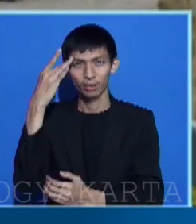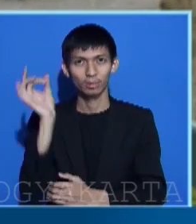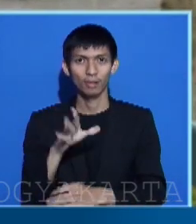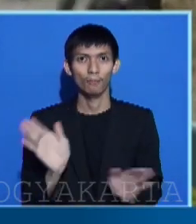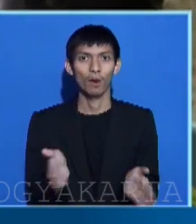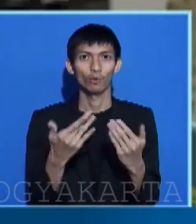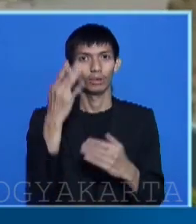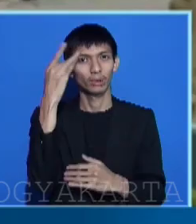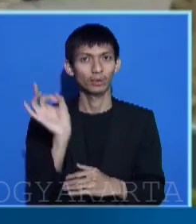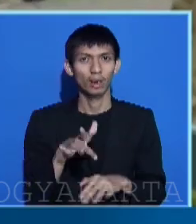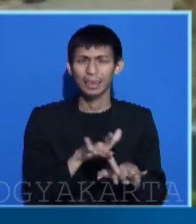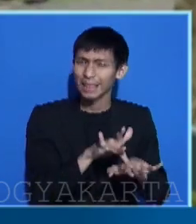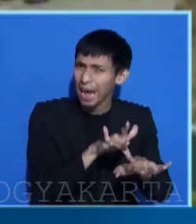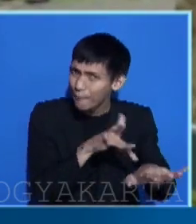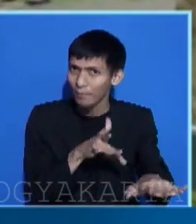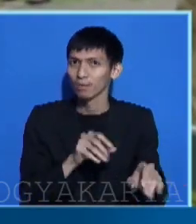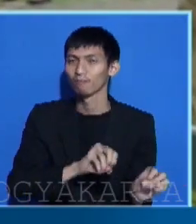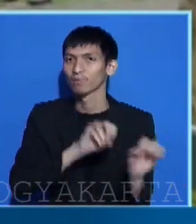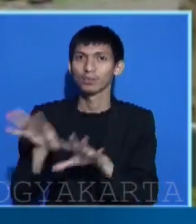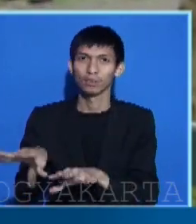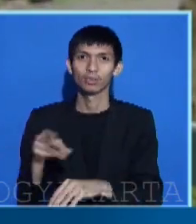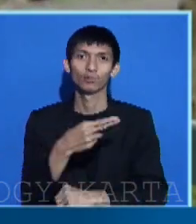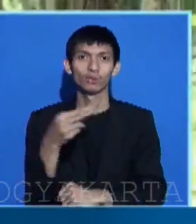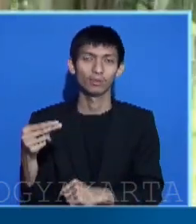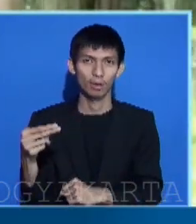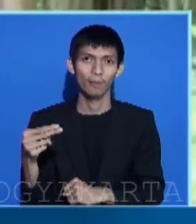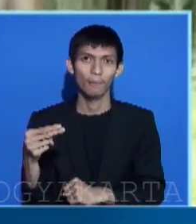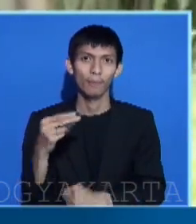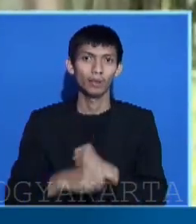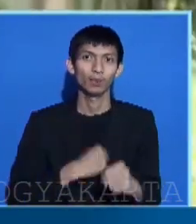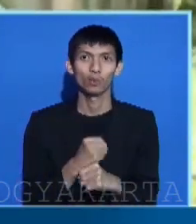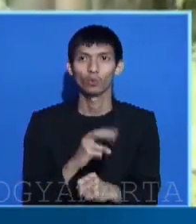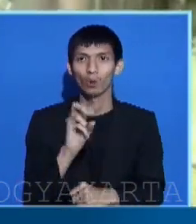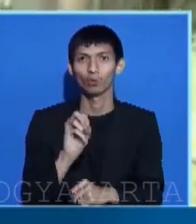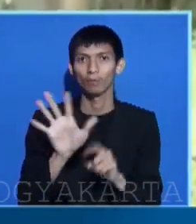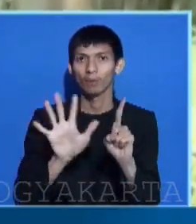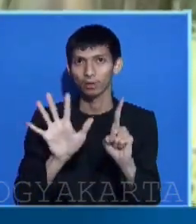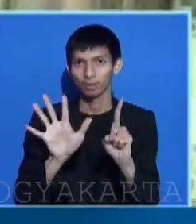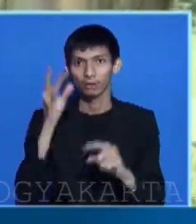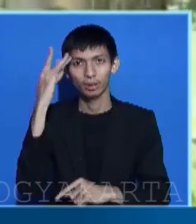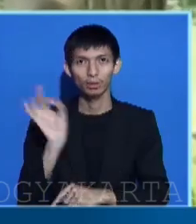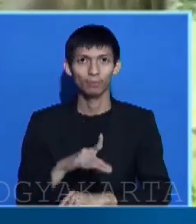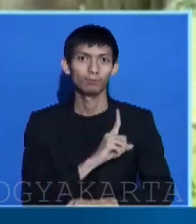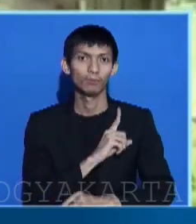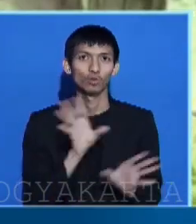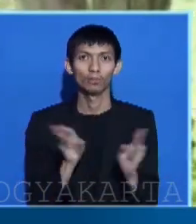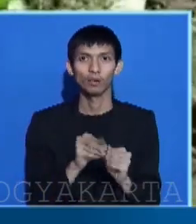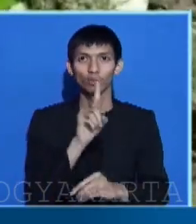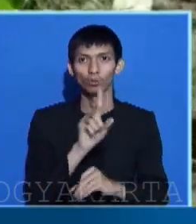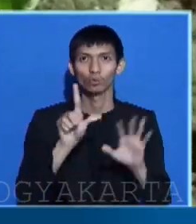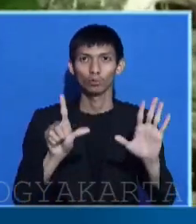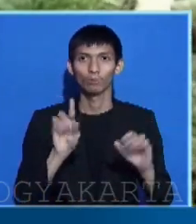Daerah tergal dan Transmigrasi Republik Indonesia pada tahun 2015 Desa Mandiri hanya 174